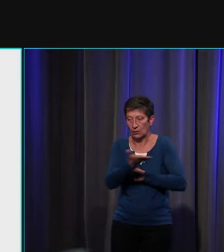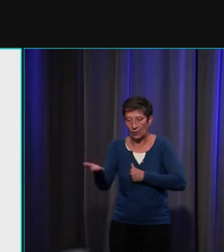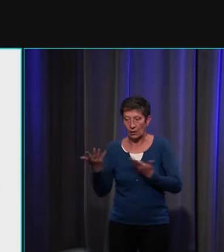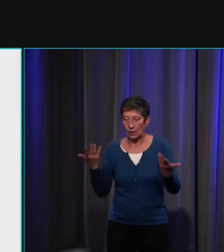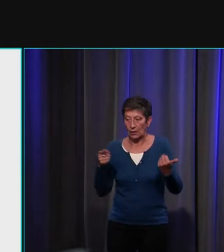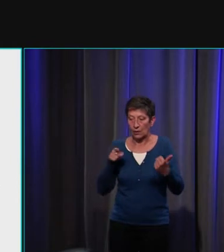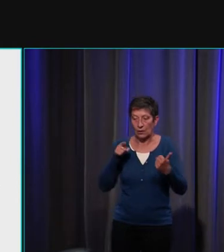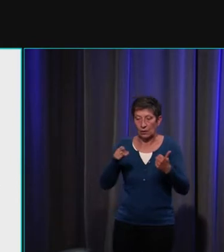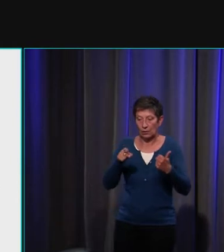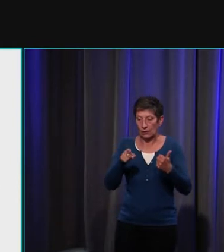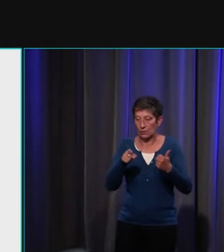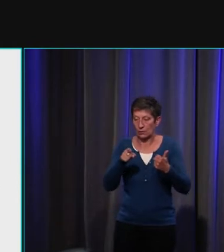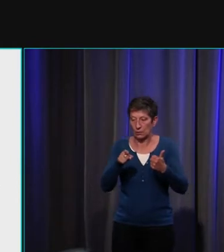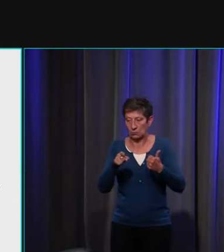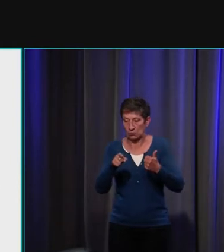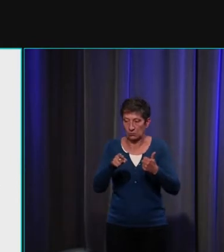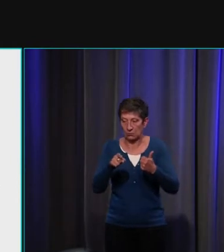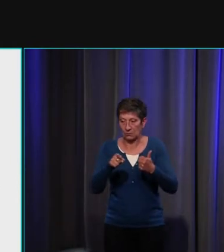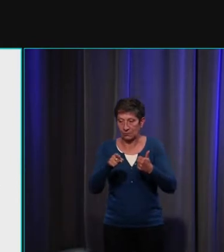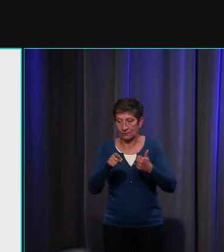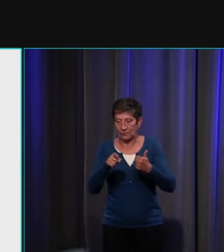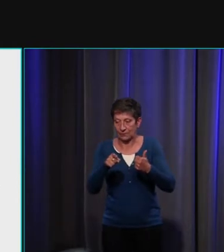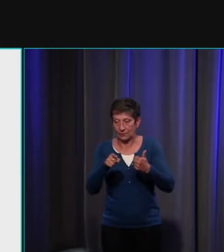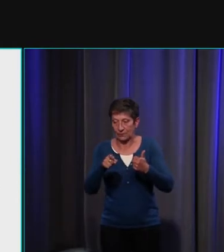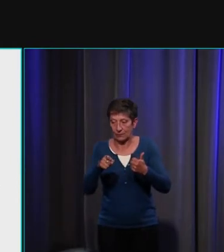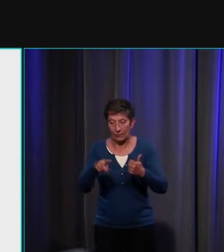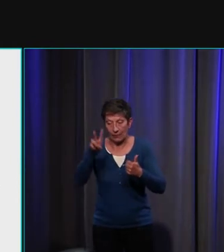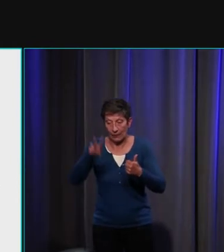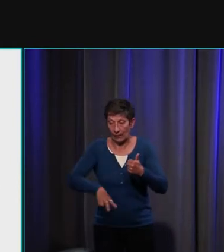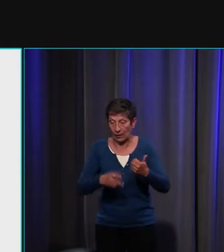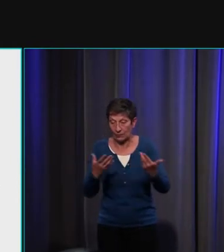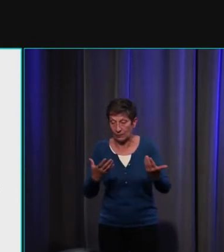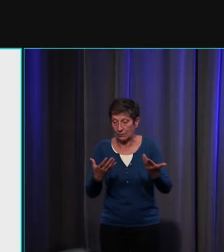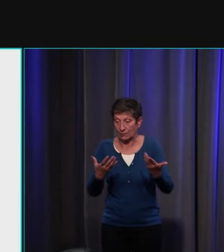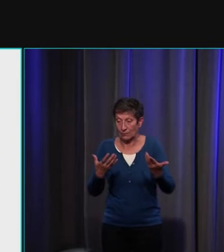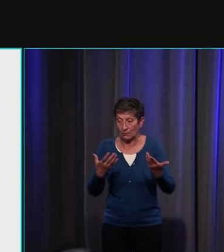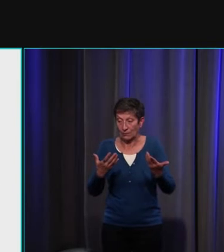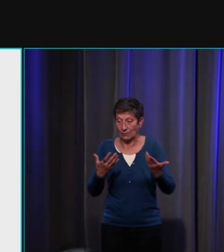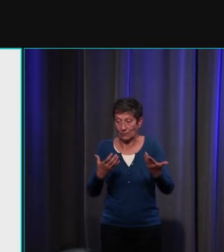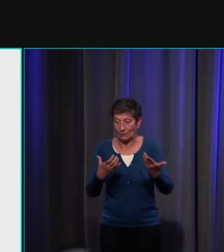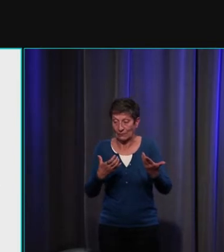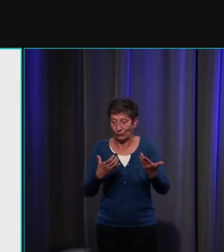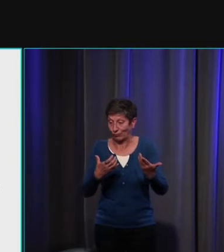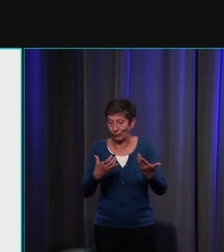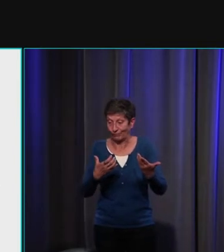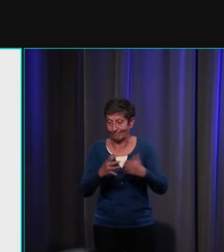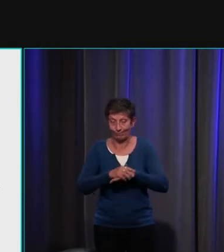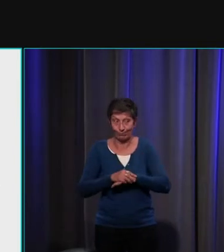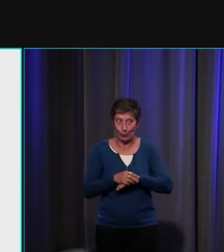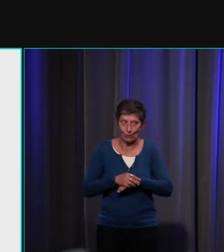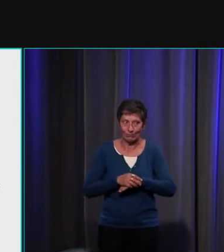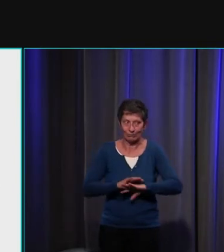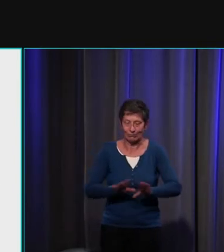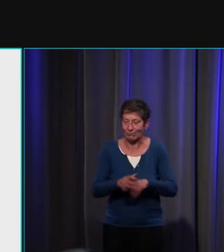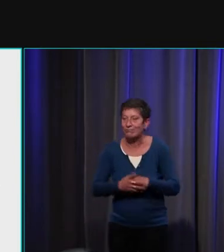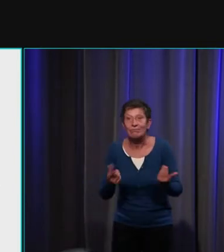avoir usurpé l'office sacerdotale que ne mériterait pas le prêtre qui prend les armes réservé en exil clusif aux laïcs vous voyez cet homme